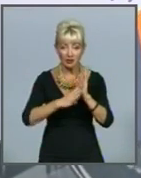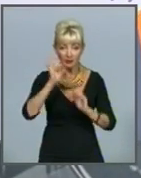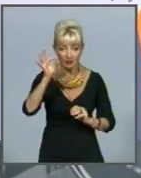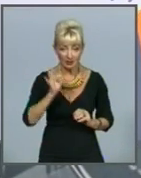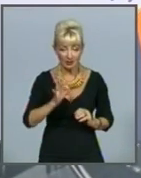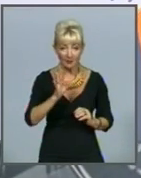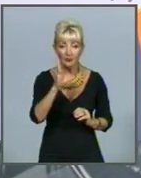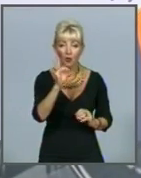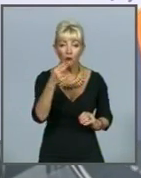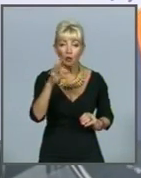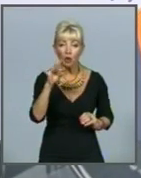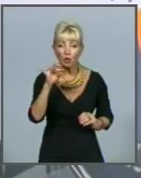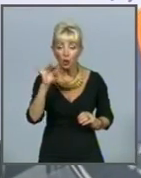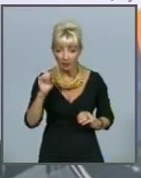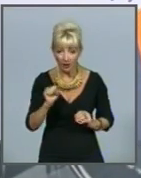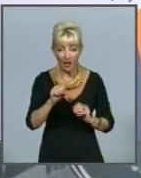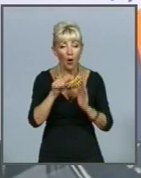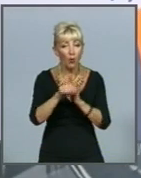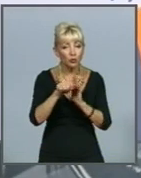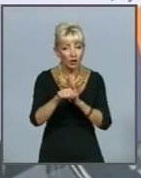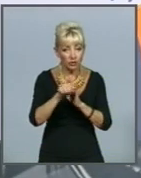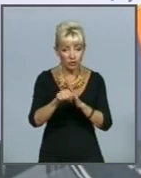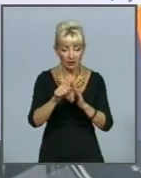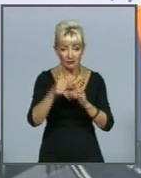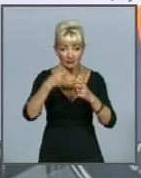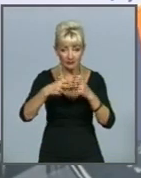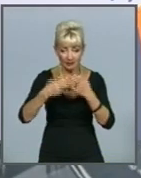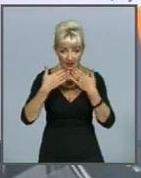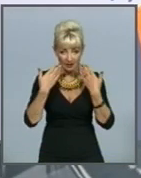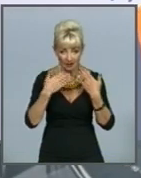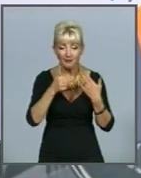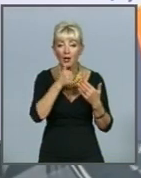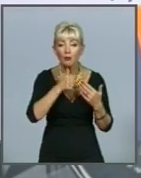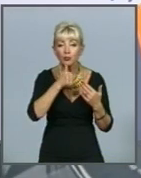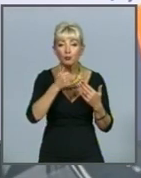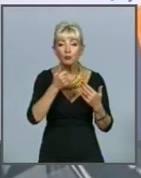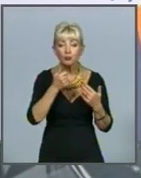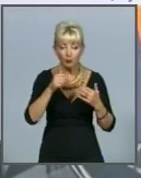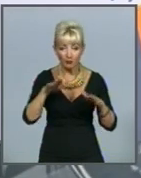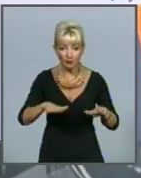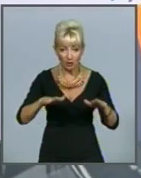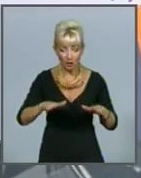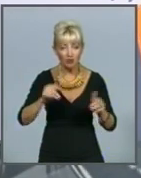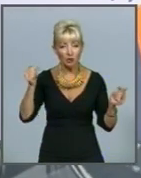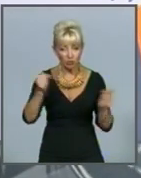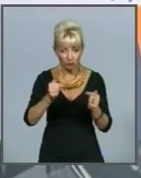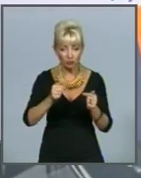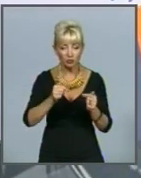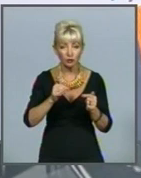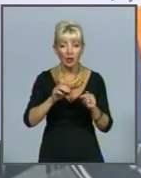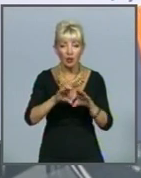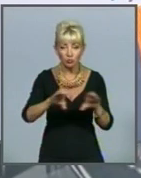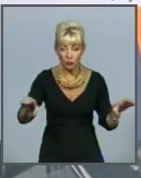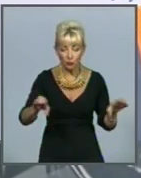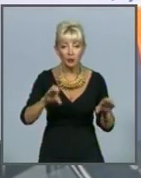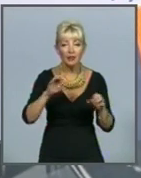не обнаружено. Тестова площадка повністю відповідає существуючим сетям, вплоть до імітації условної